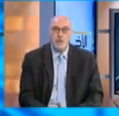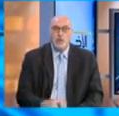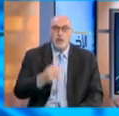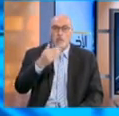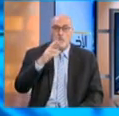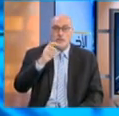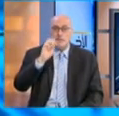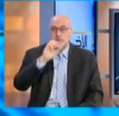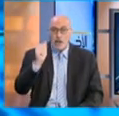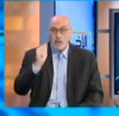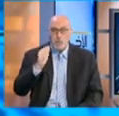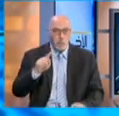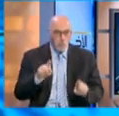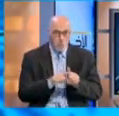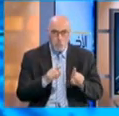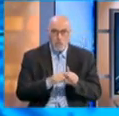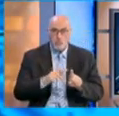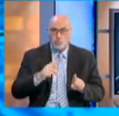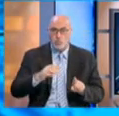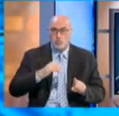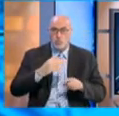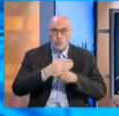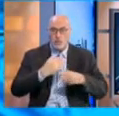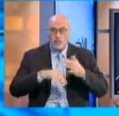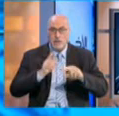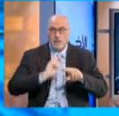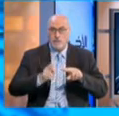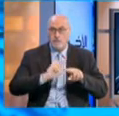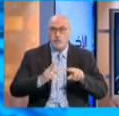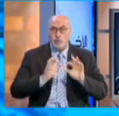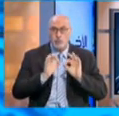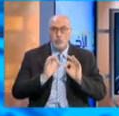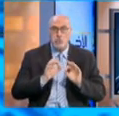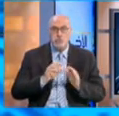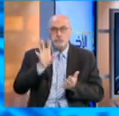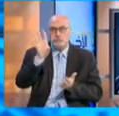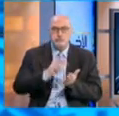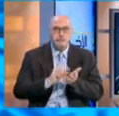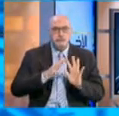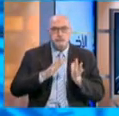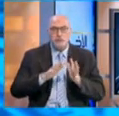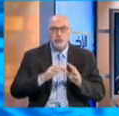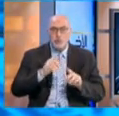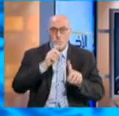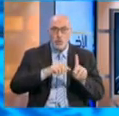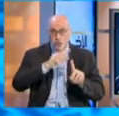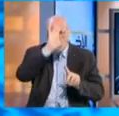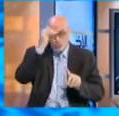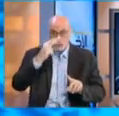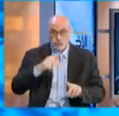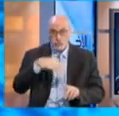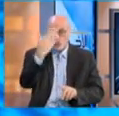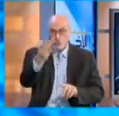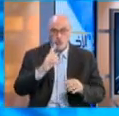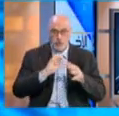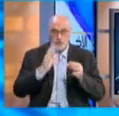هي الأخرى تعرف وتيرة متسارعة في الأشغال، إذ من المرتقب أن تدخل حيز الاستغلال شهر جويلية القادم.